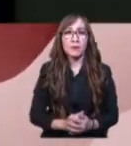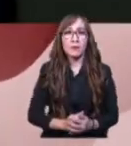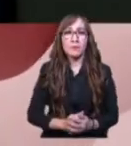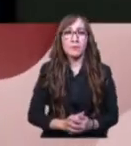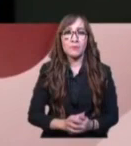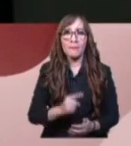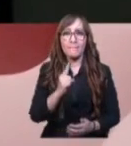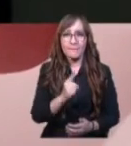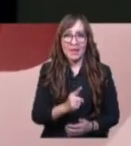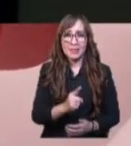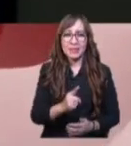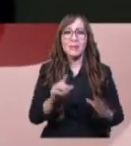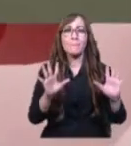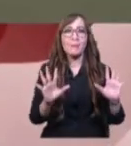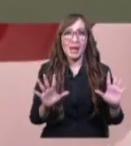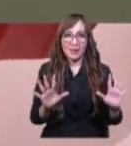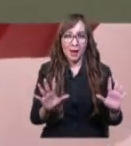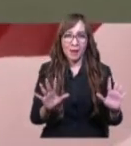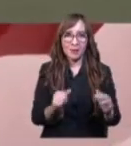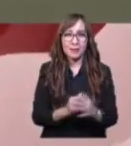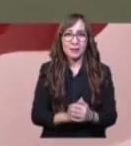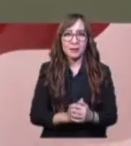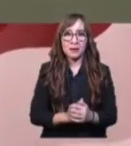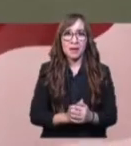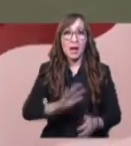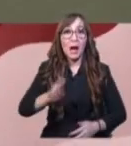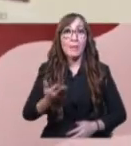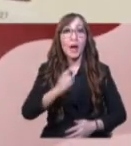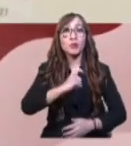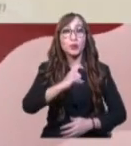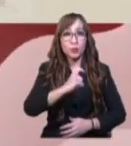yang pasti iya, banyak. Apakah sudah cukup?